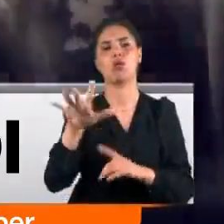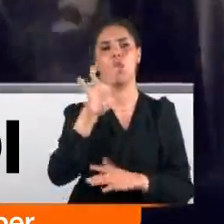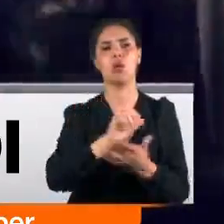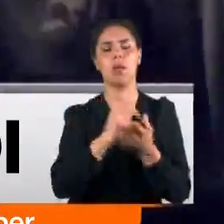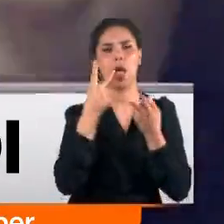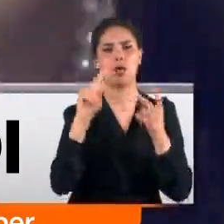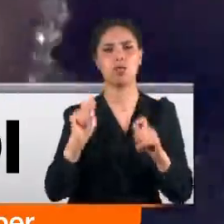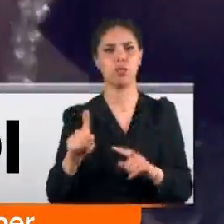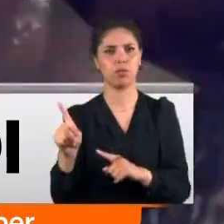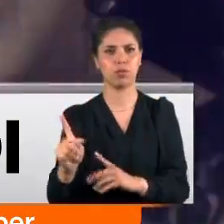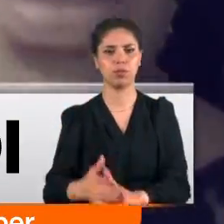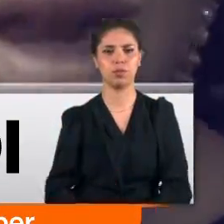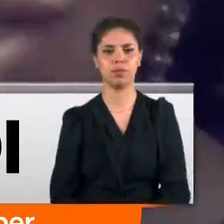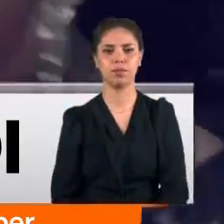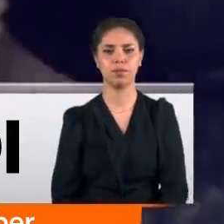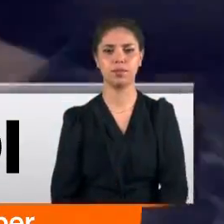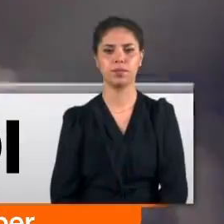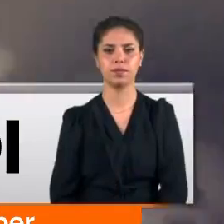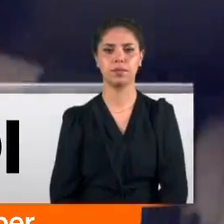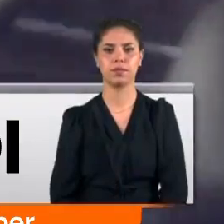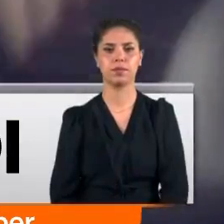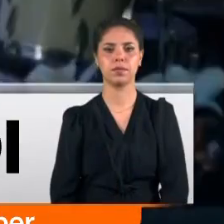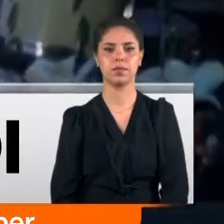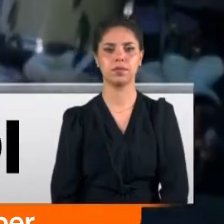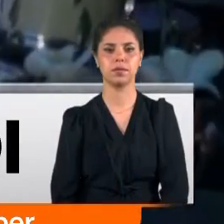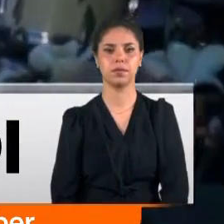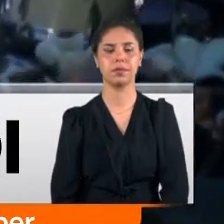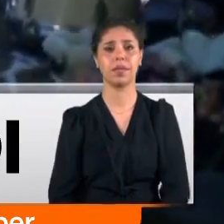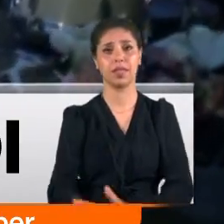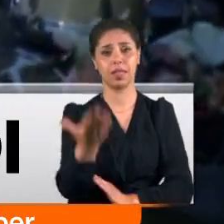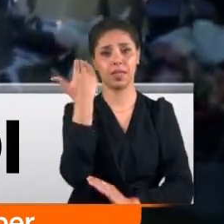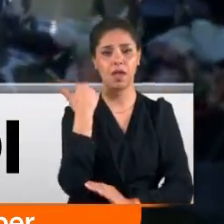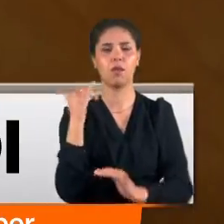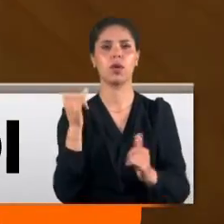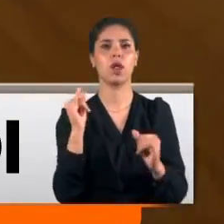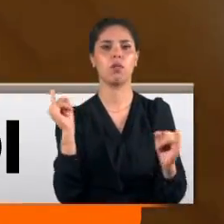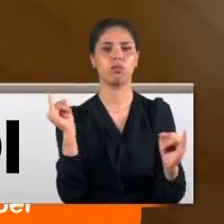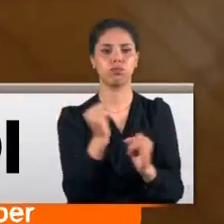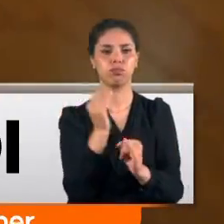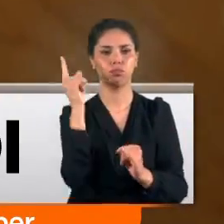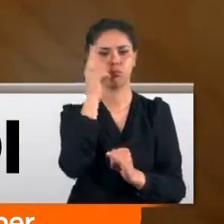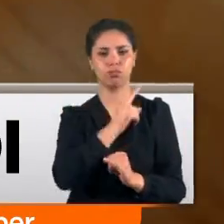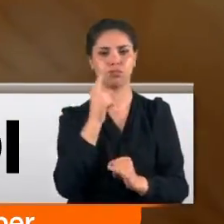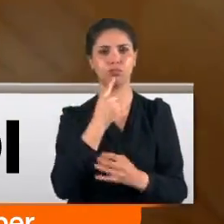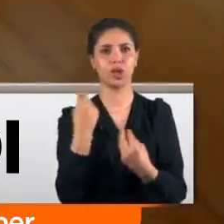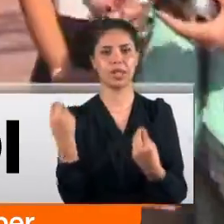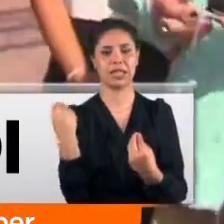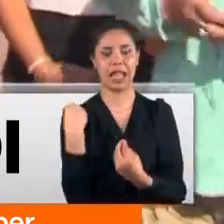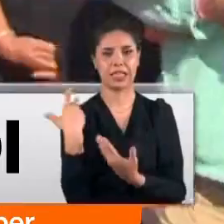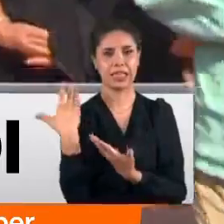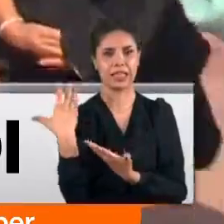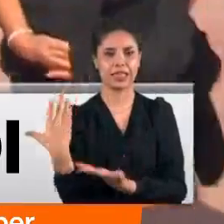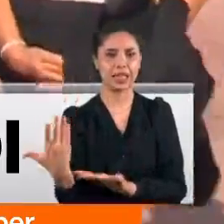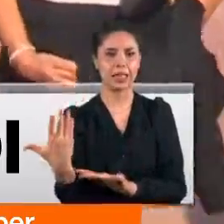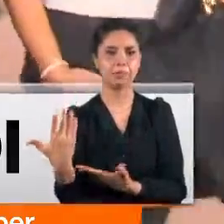adamı eritir, bitirir, acımaz. Daha önce verdiği kilolarla yepyeni bir görünüme kavuşan Türk müziğinin dev